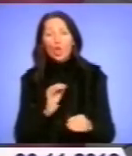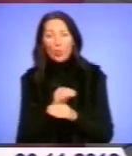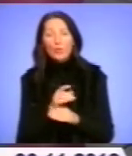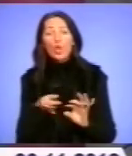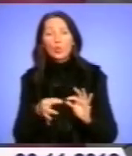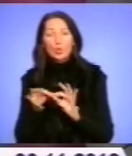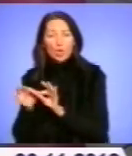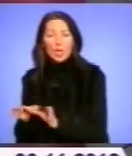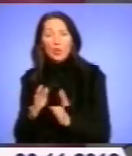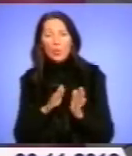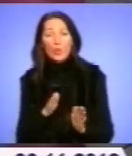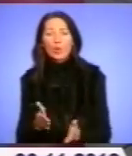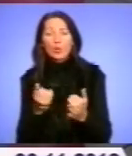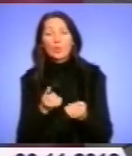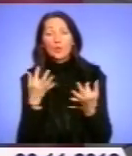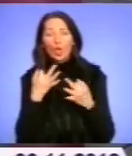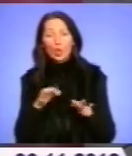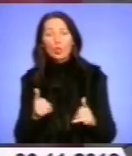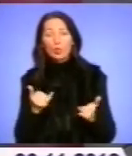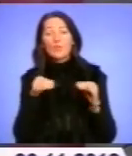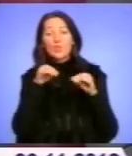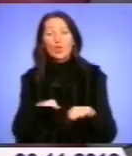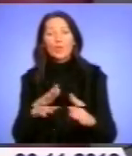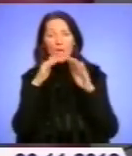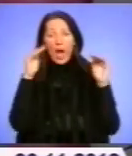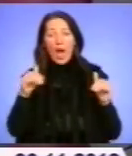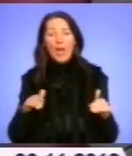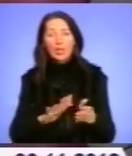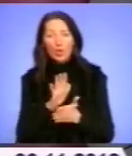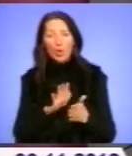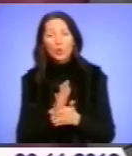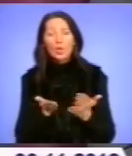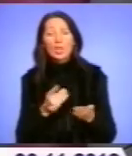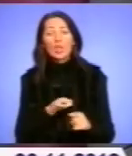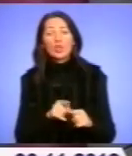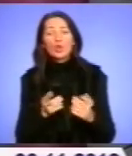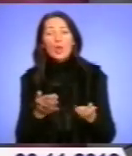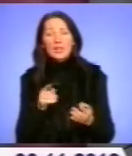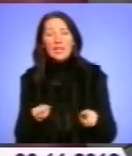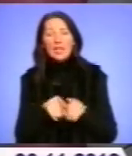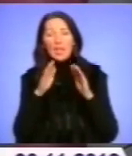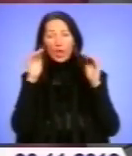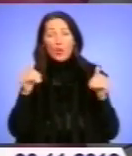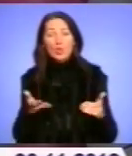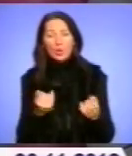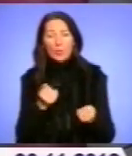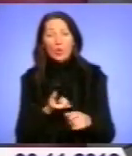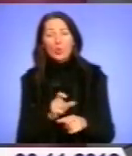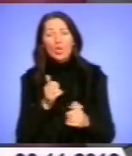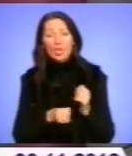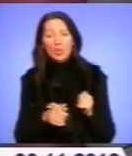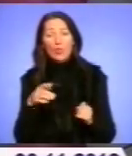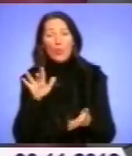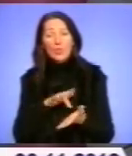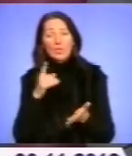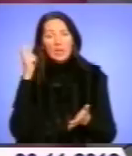порядок отримання дозволу на встановлення газетного кіоска. Навіть якщо такий кіоск отриманий, дуже часто, особливо в місті Києві, протягом